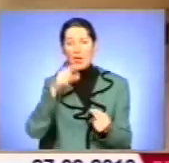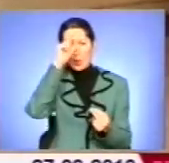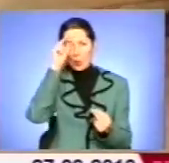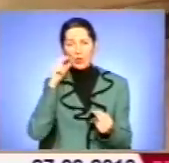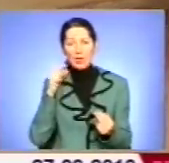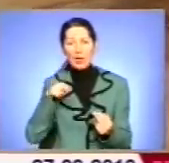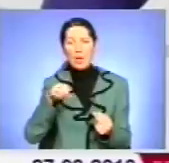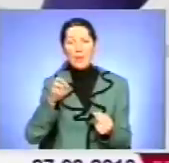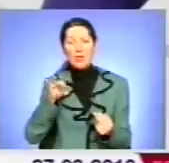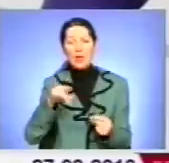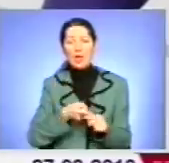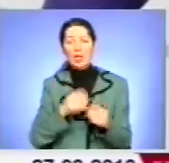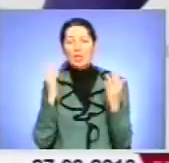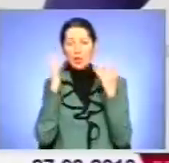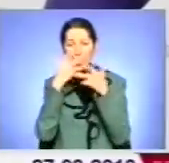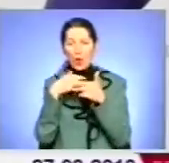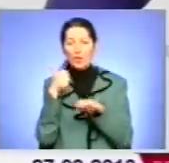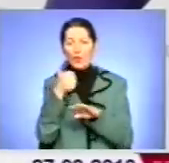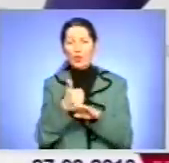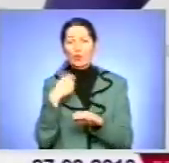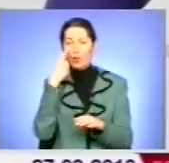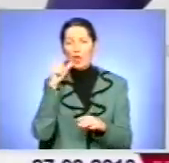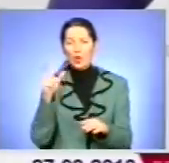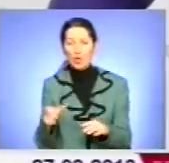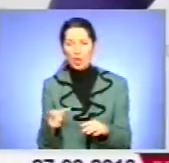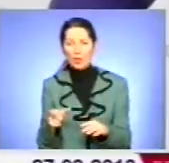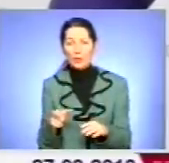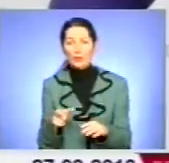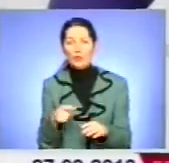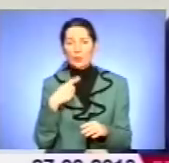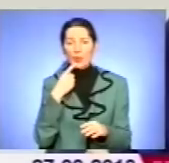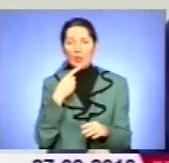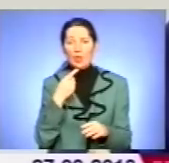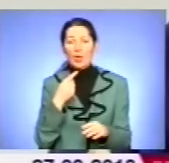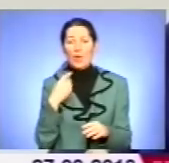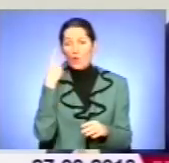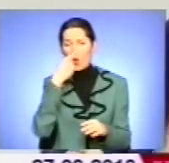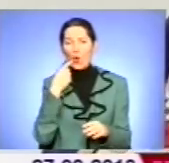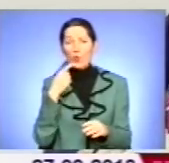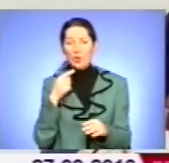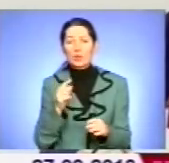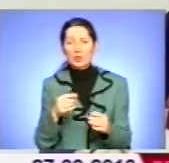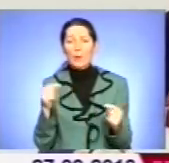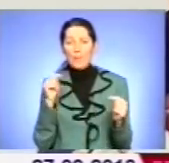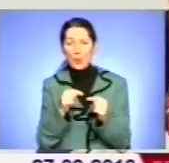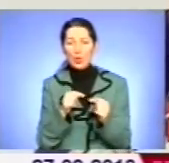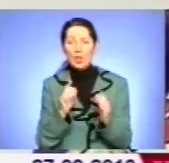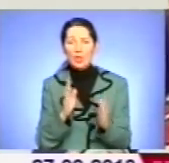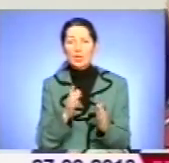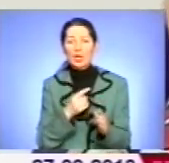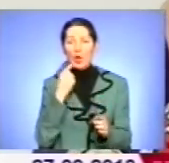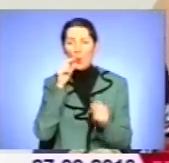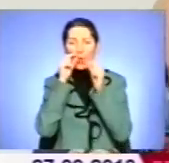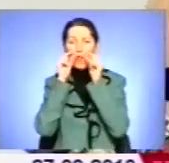В образ актор втілився, але зізнається, вуса козацькі дошкуляють. Дуже велика складність, наприклад, у ці мої вуса, як ви,